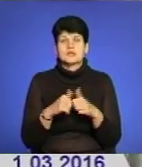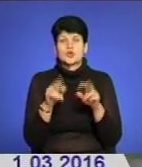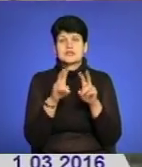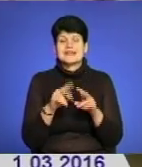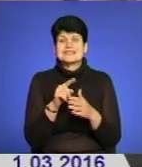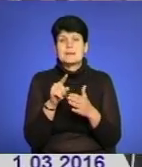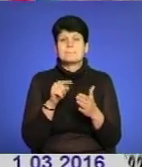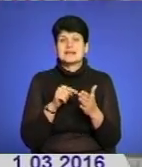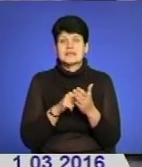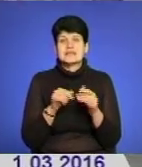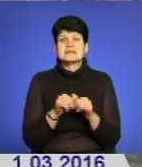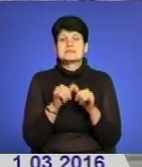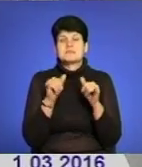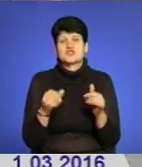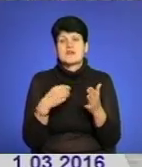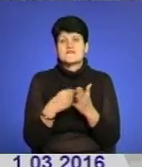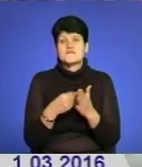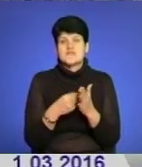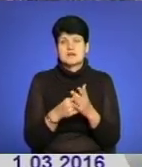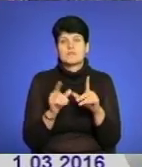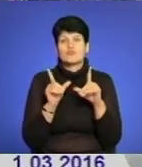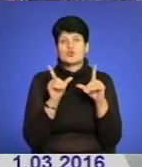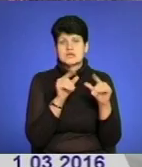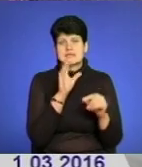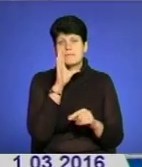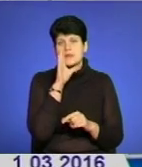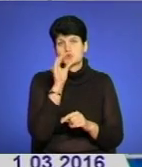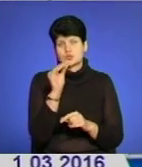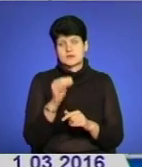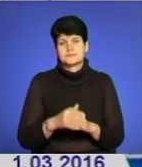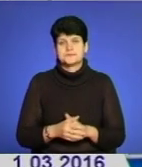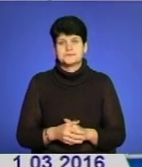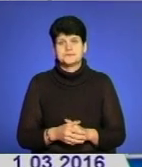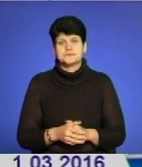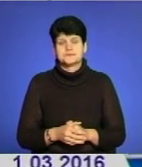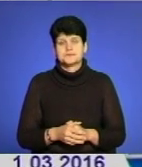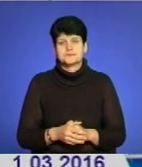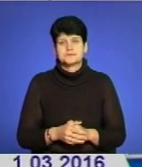розглядається і питання про збільшення вартості проїзду маршрутними автобусами.